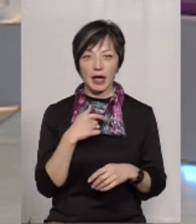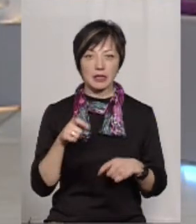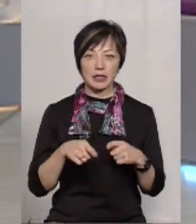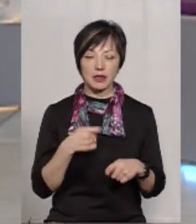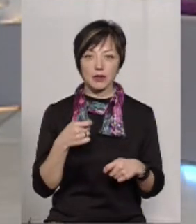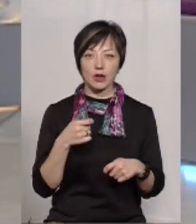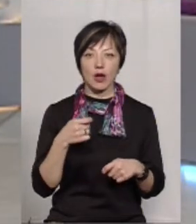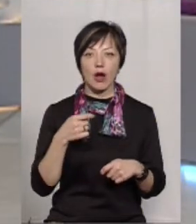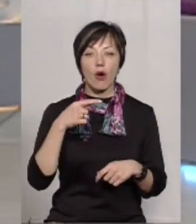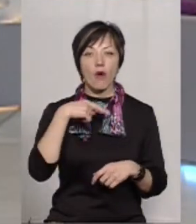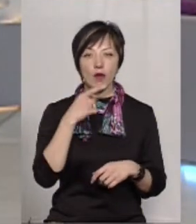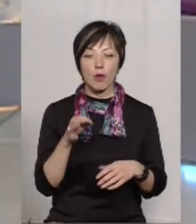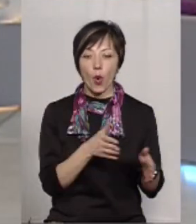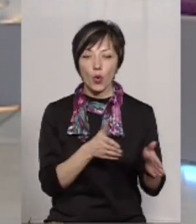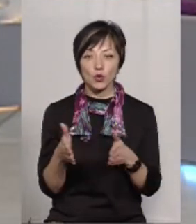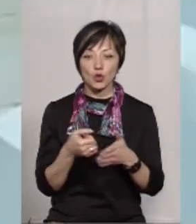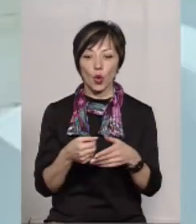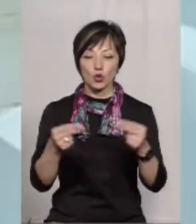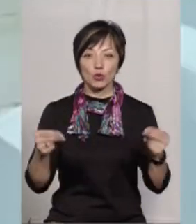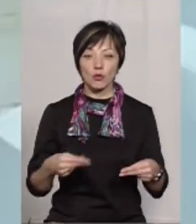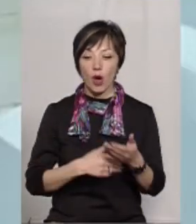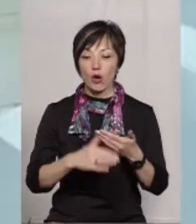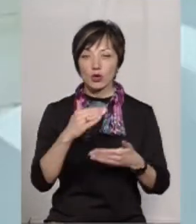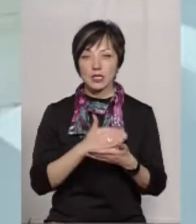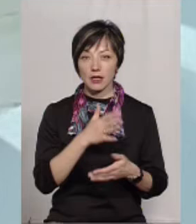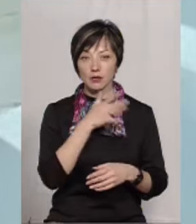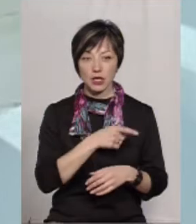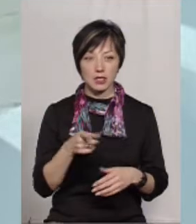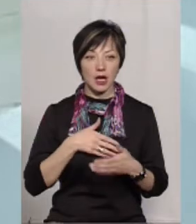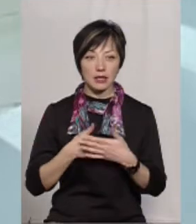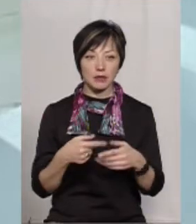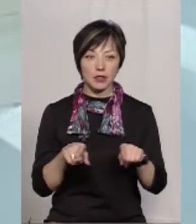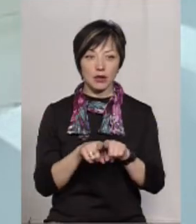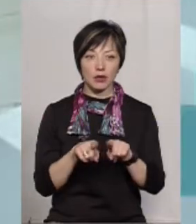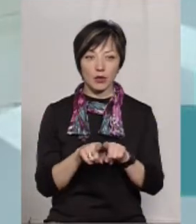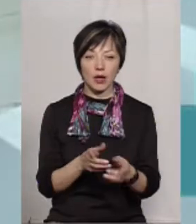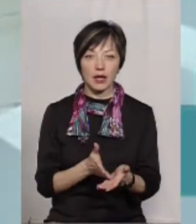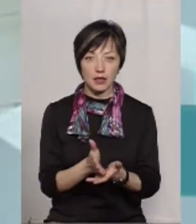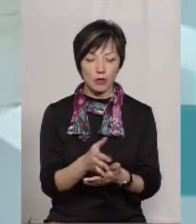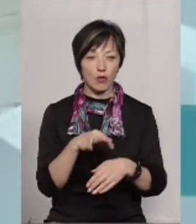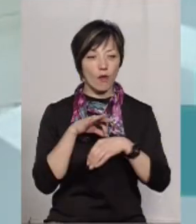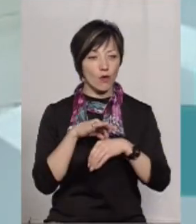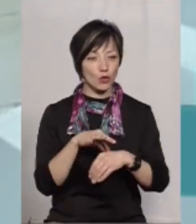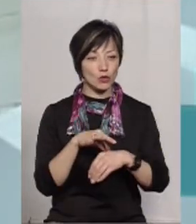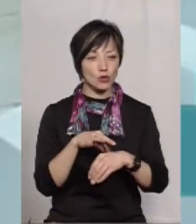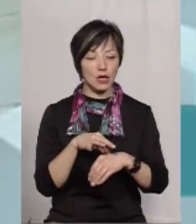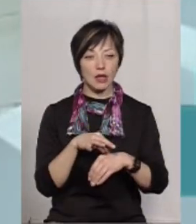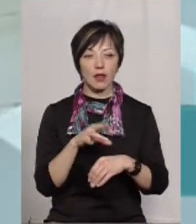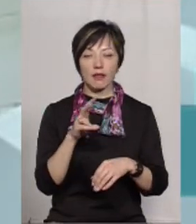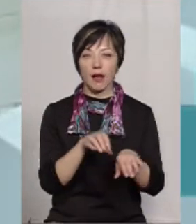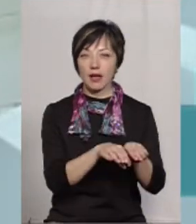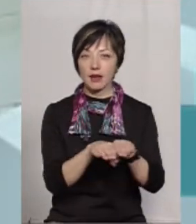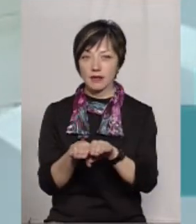недаремно видумував про готовність молоді до шлюбу. Вже останнім часом я досить активно цю таку лінію проводжу на